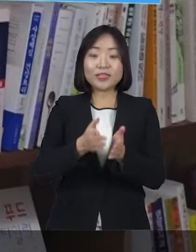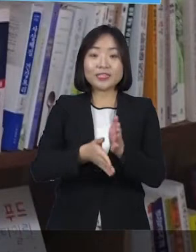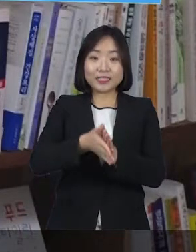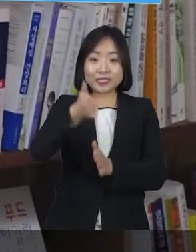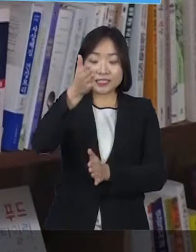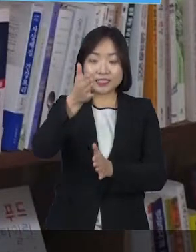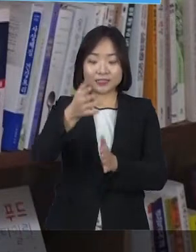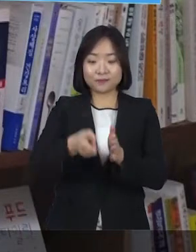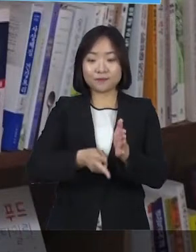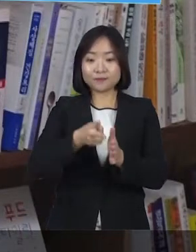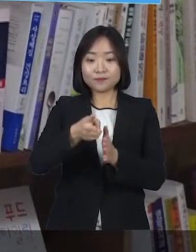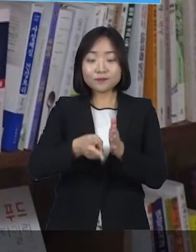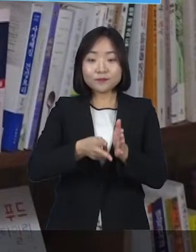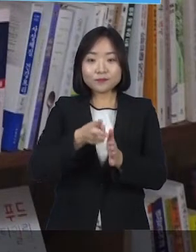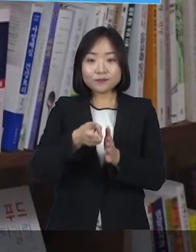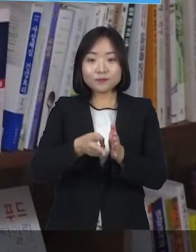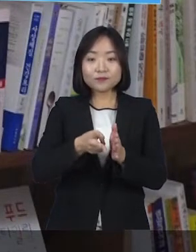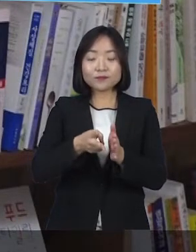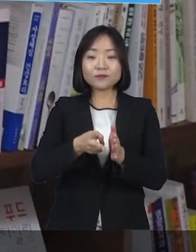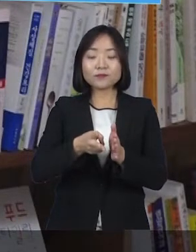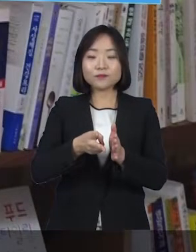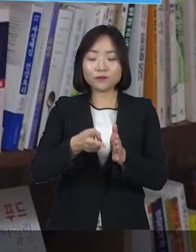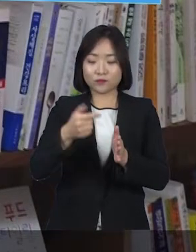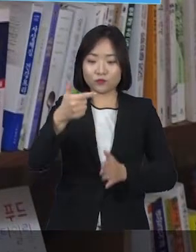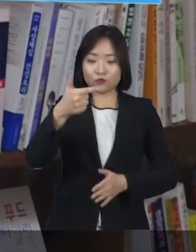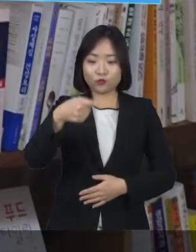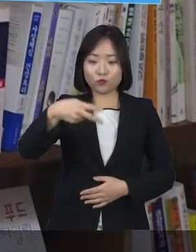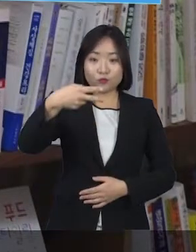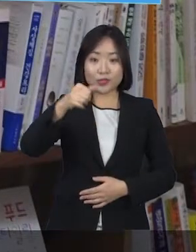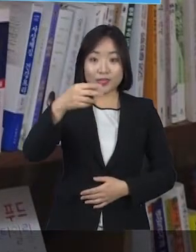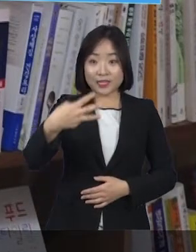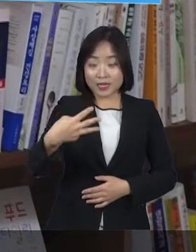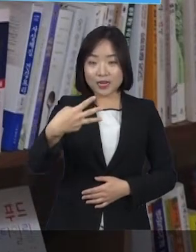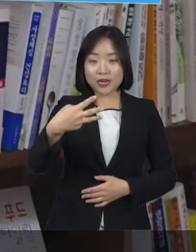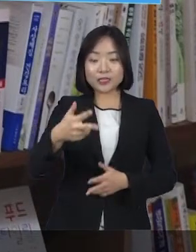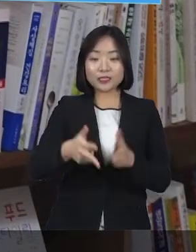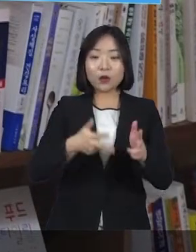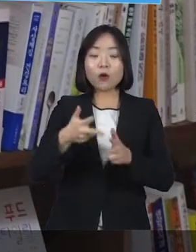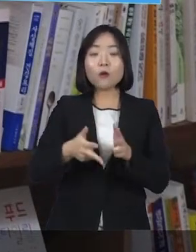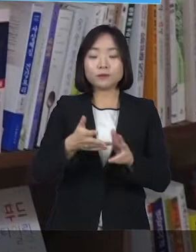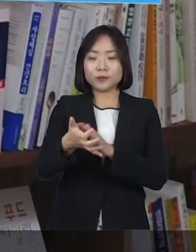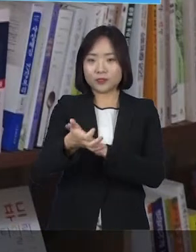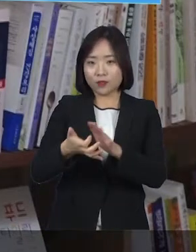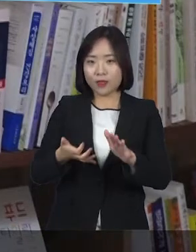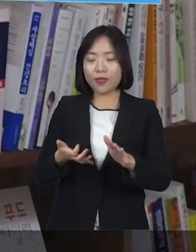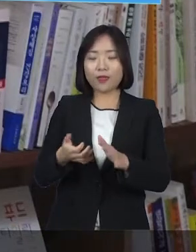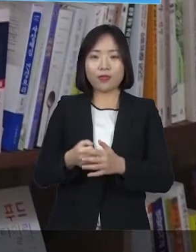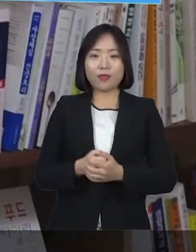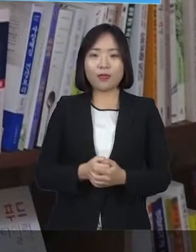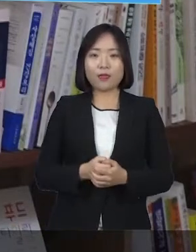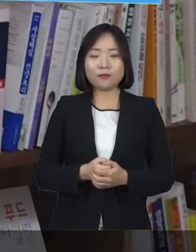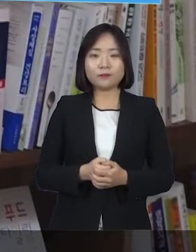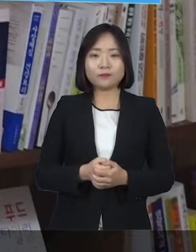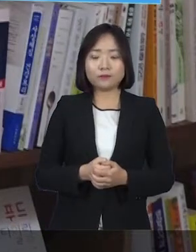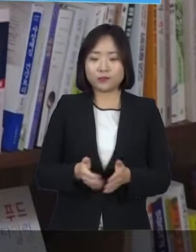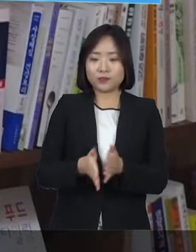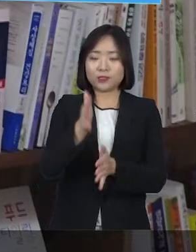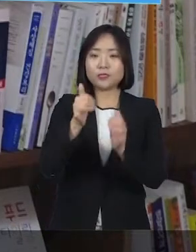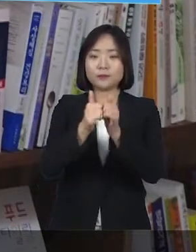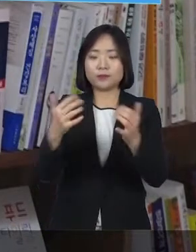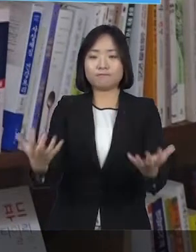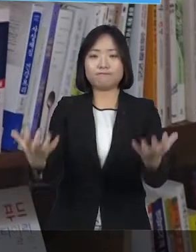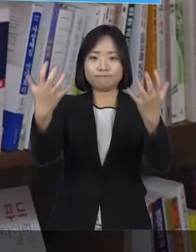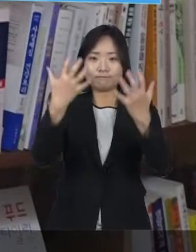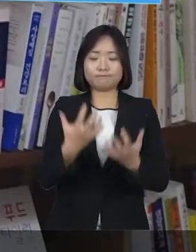천안시는 천안 역세권과 남산지구 도시재생 뉴딜 사업 추진에 앞서 도시재생 선도지역 지정 요청에 대한 주민